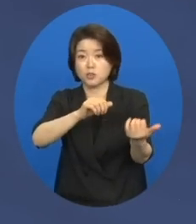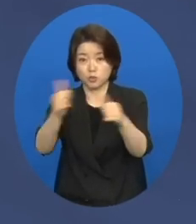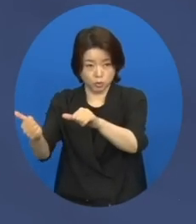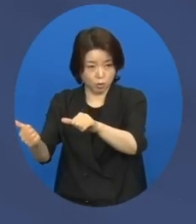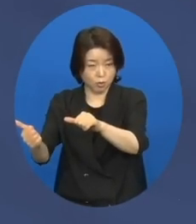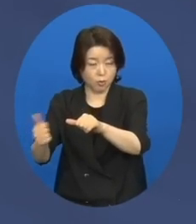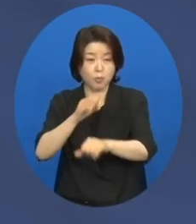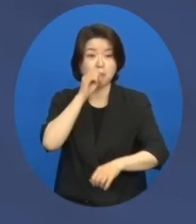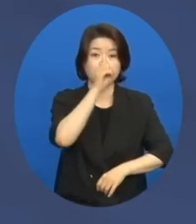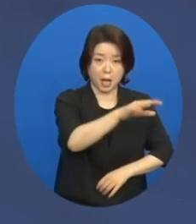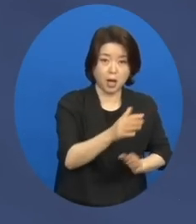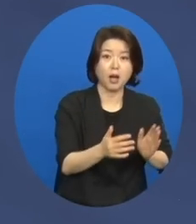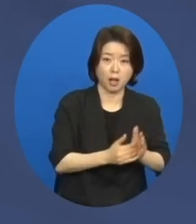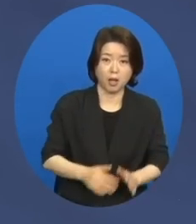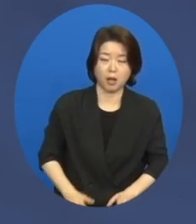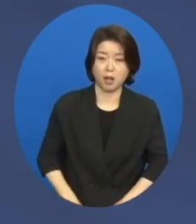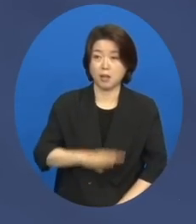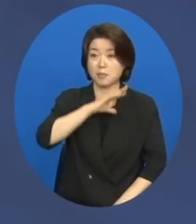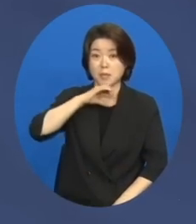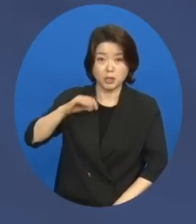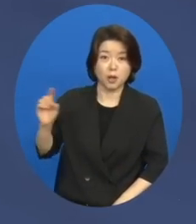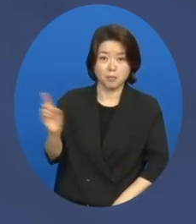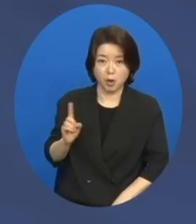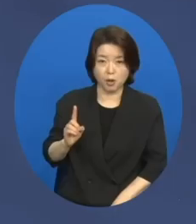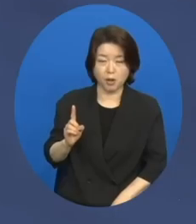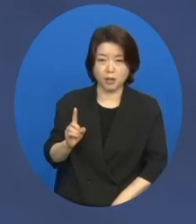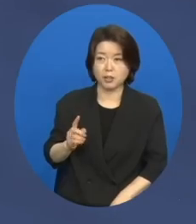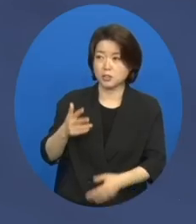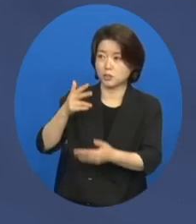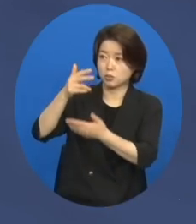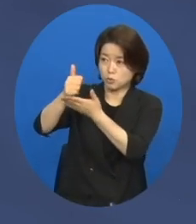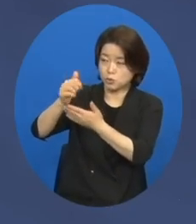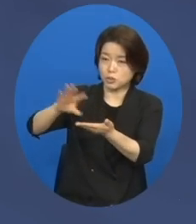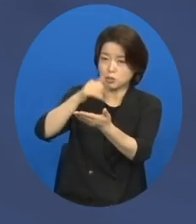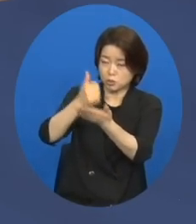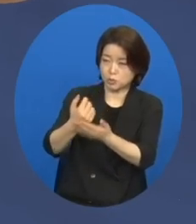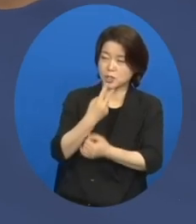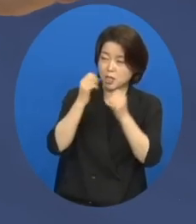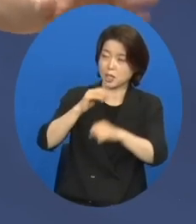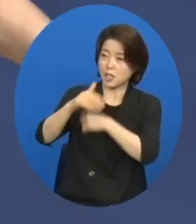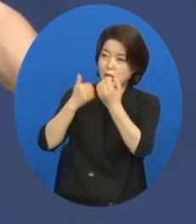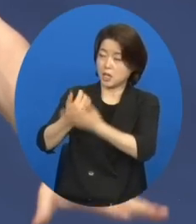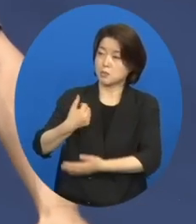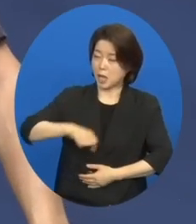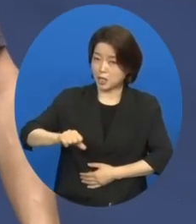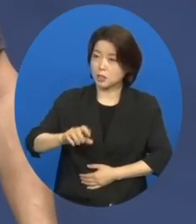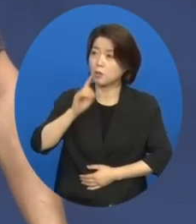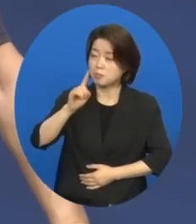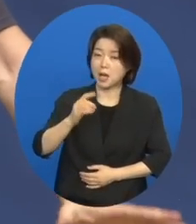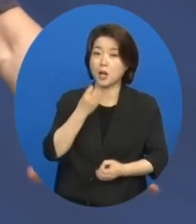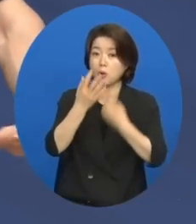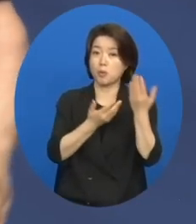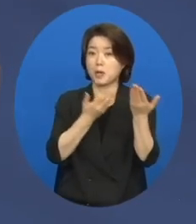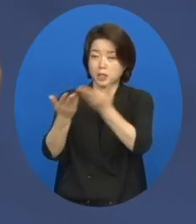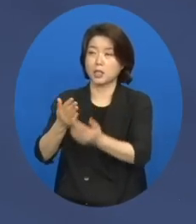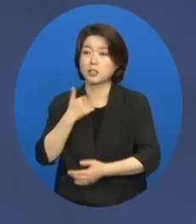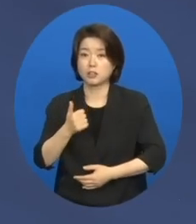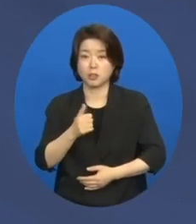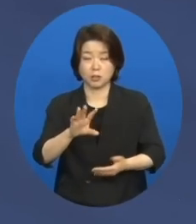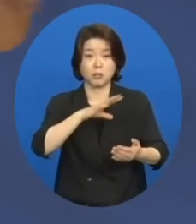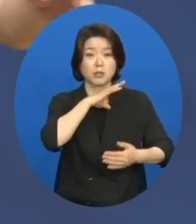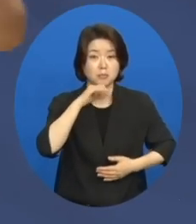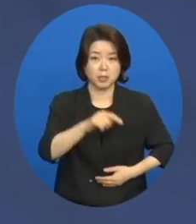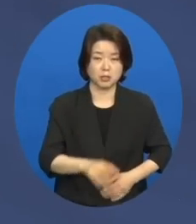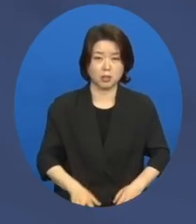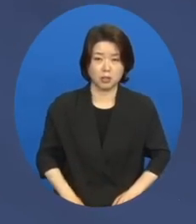이렇게 말을 했더니 베드로가 주는 그리스도시여 살아계신 하나님의 아들이라고 했던 그가 갑자기